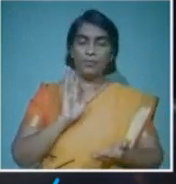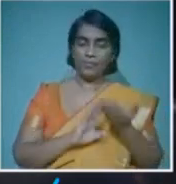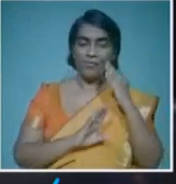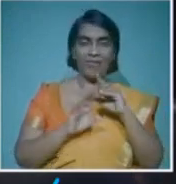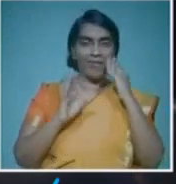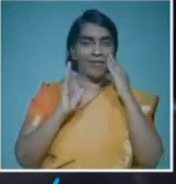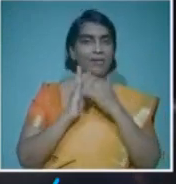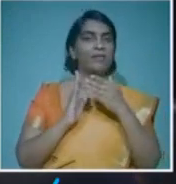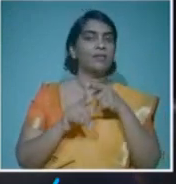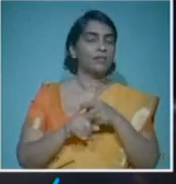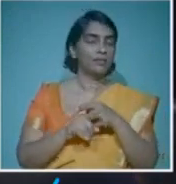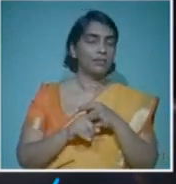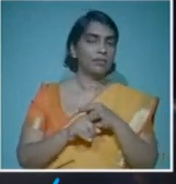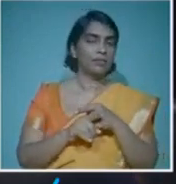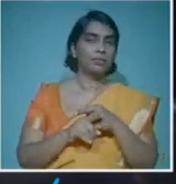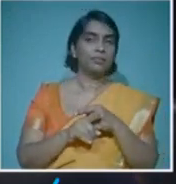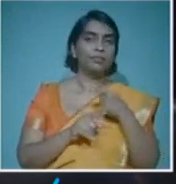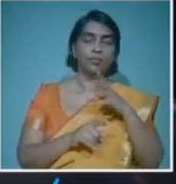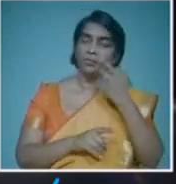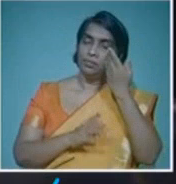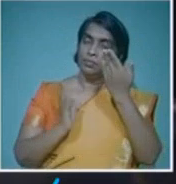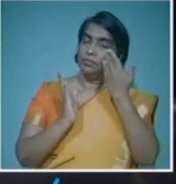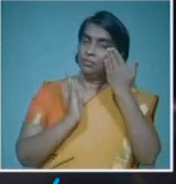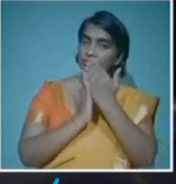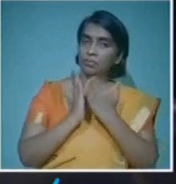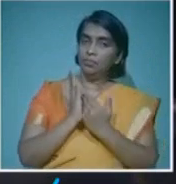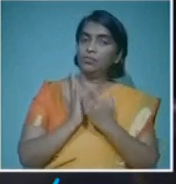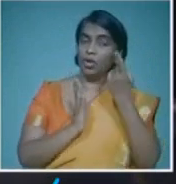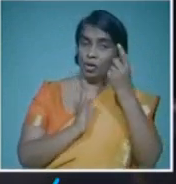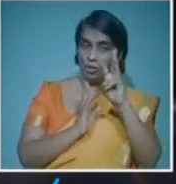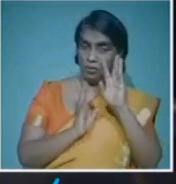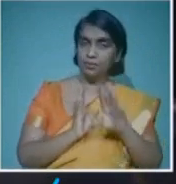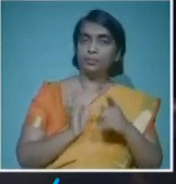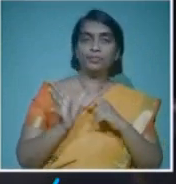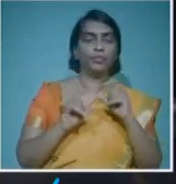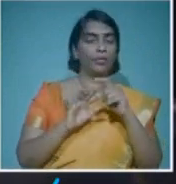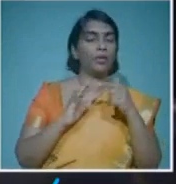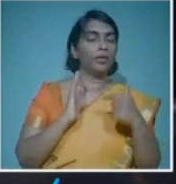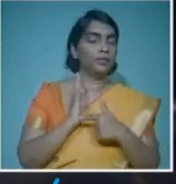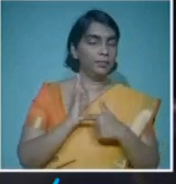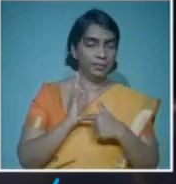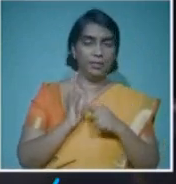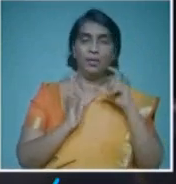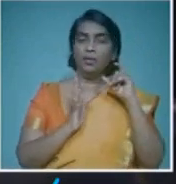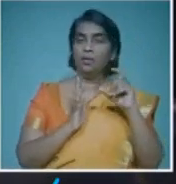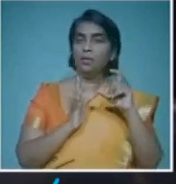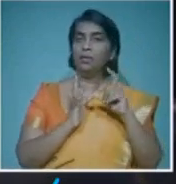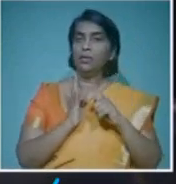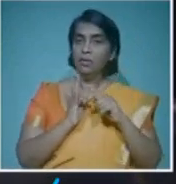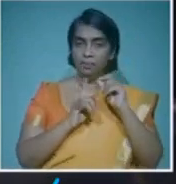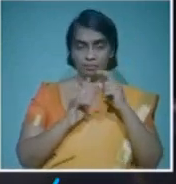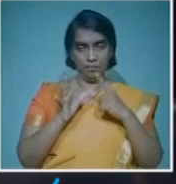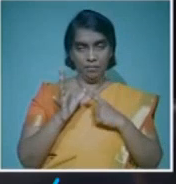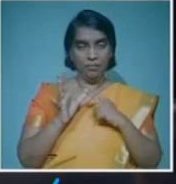සීනි. මෙයින් මේ නිරීක්ෂණ 13 පදනම් කරලා විගණකාධිපතිතුමා කෝපා